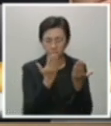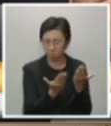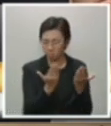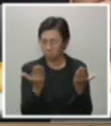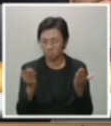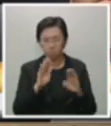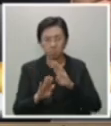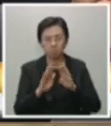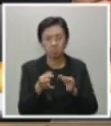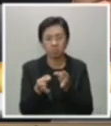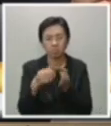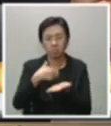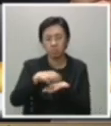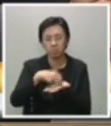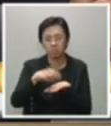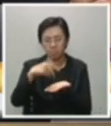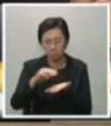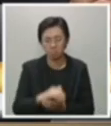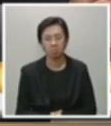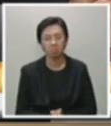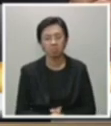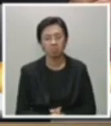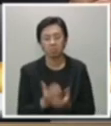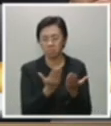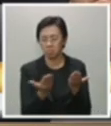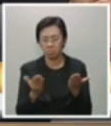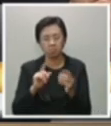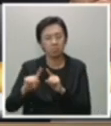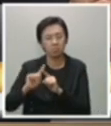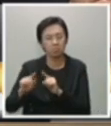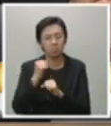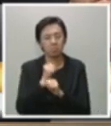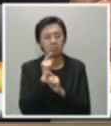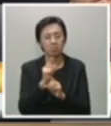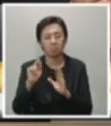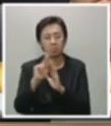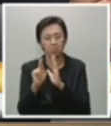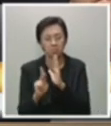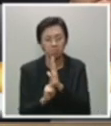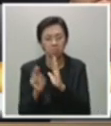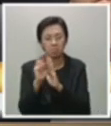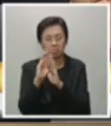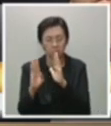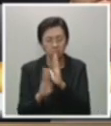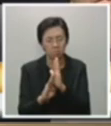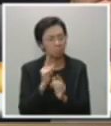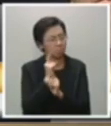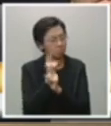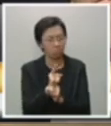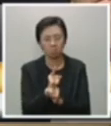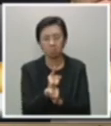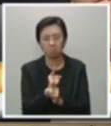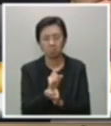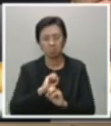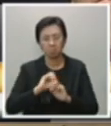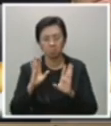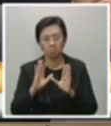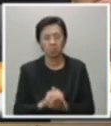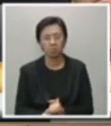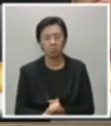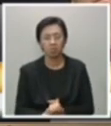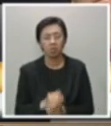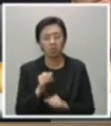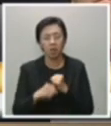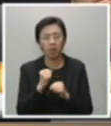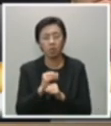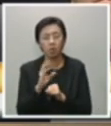ล้วผมว่าหน่วยงานราชการอื่นนี่เขาปฏิบัติตามกฎระเบียบการพักอาศัยอย่างเคร่งครัดคือเมื่อเกษียณแล้วนี่ต้องออกทุ